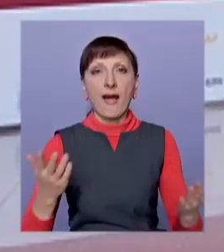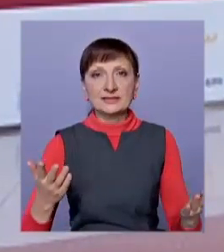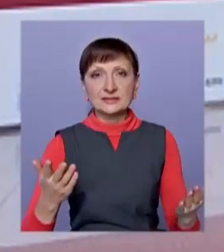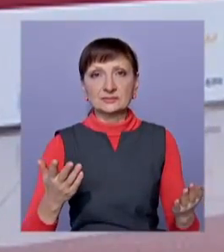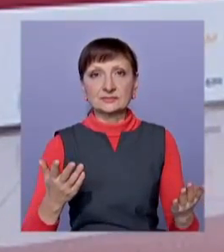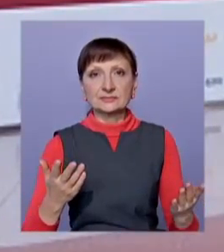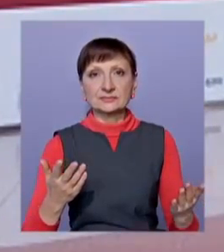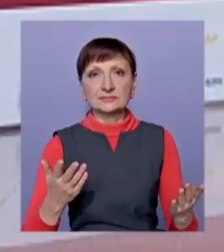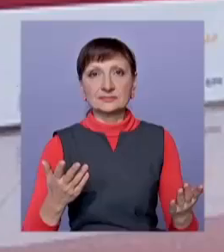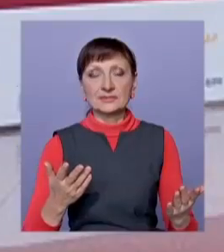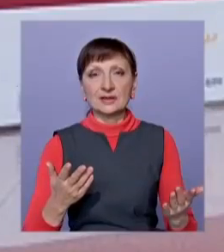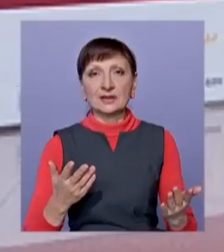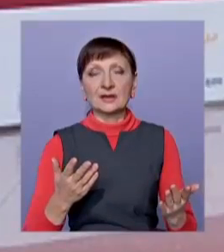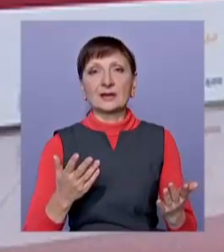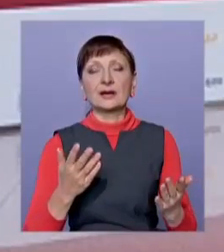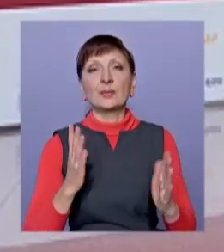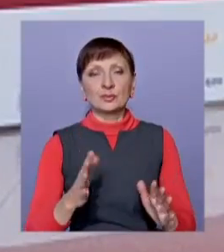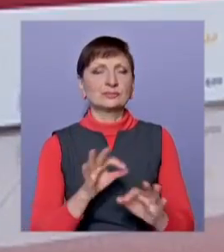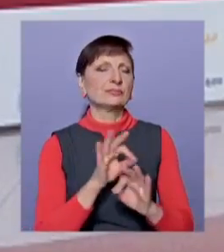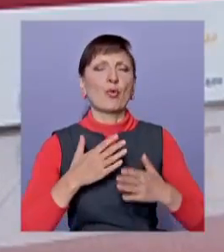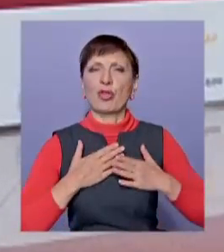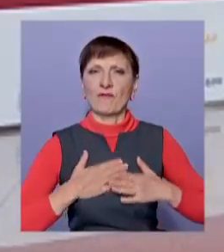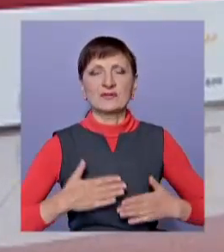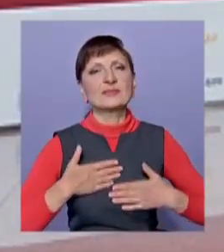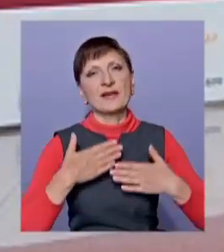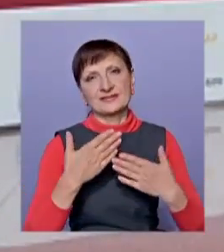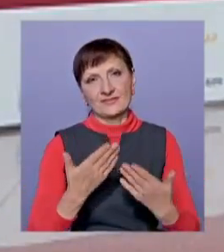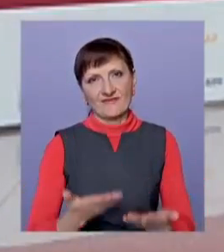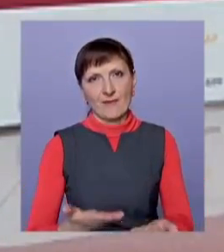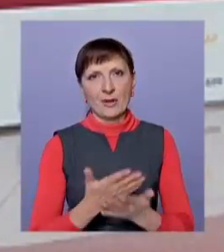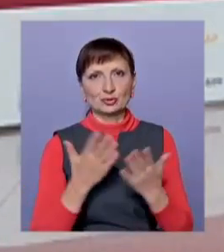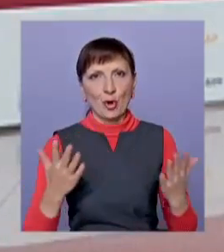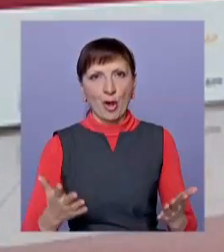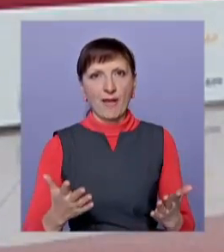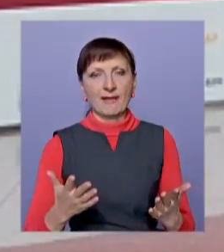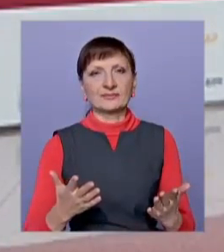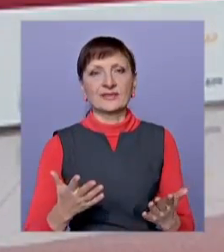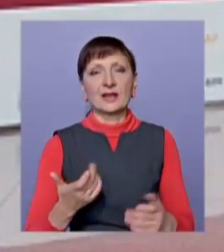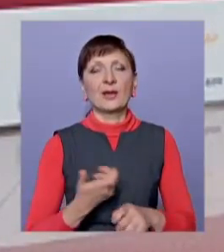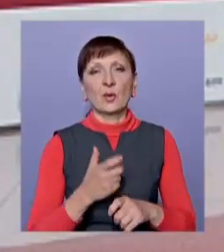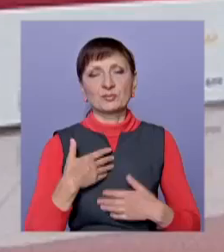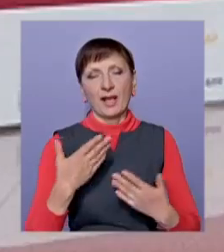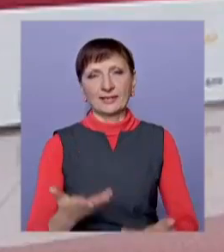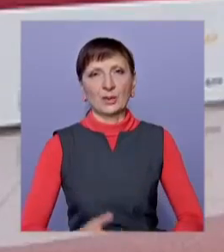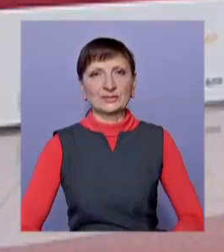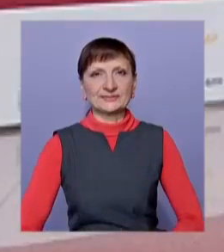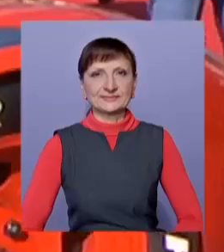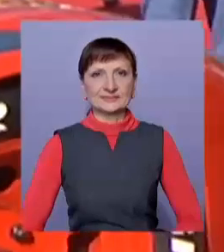демонстрации доставит нам полное удовольствие. Спасибо вам большое, и я очень благодарен.